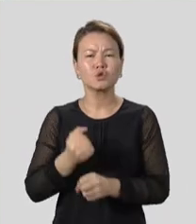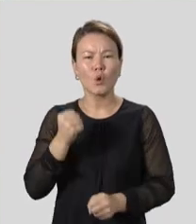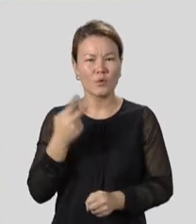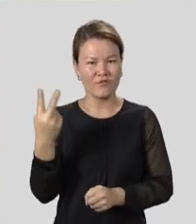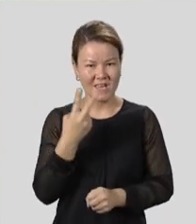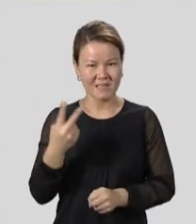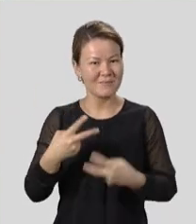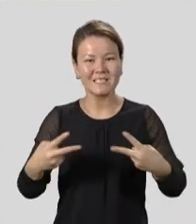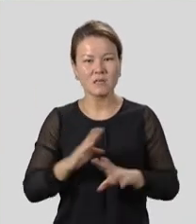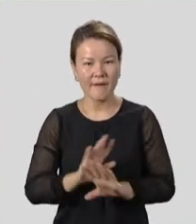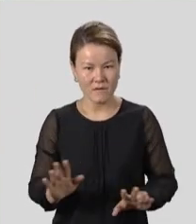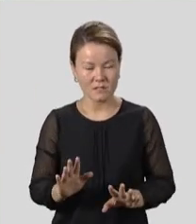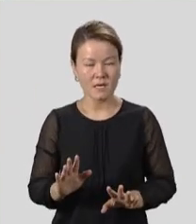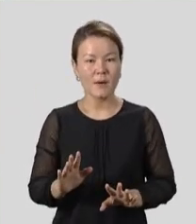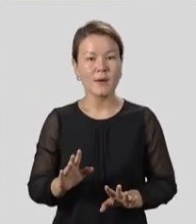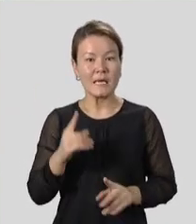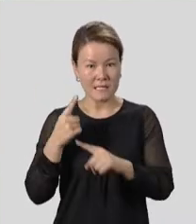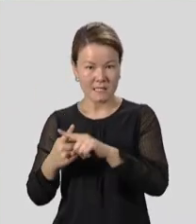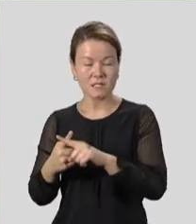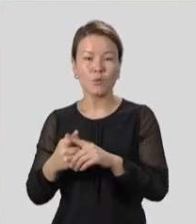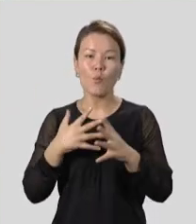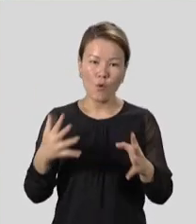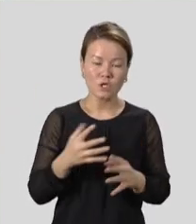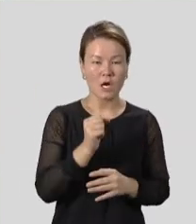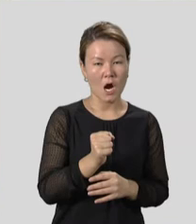двойным неравенством x больше а, но меньше b.